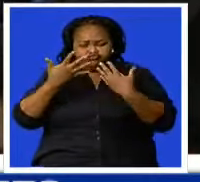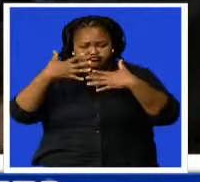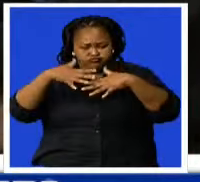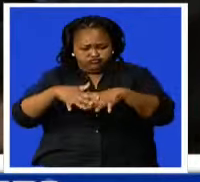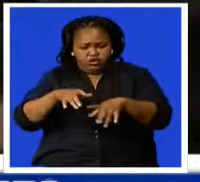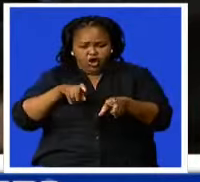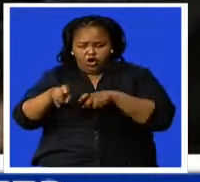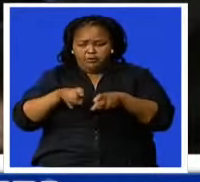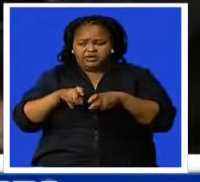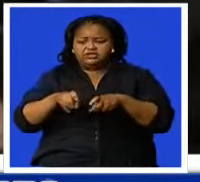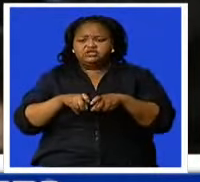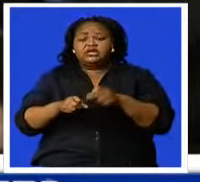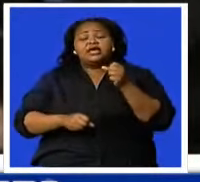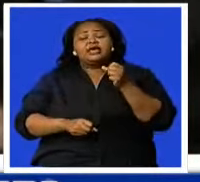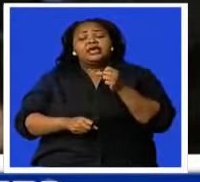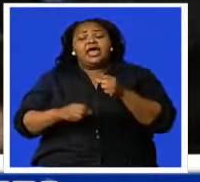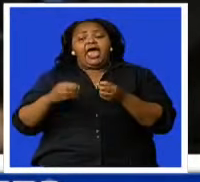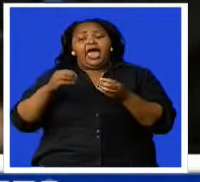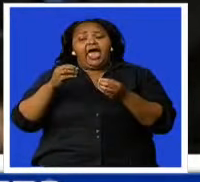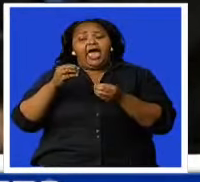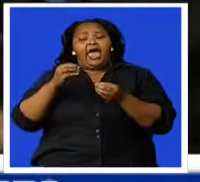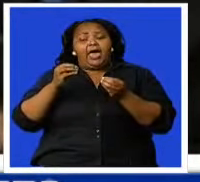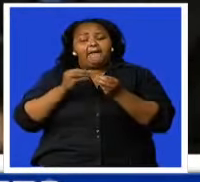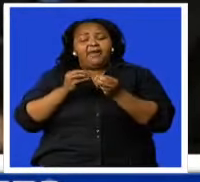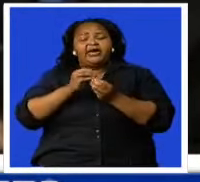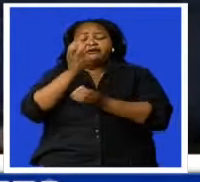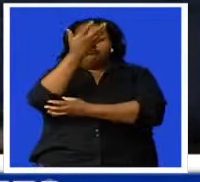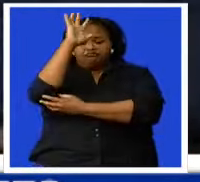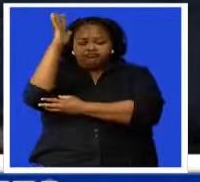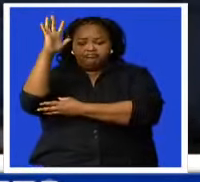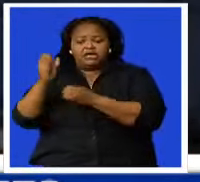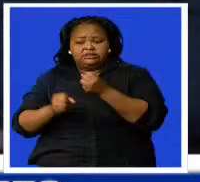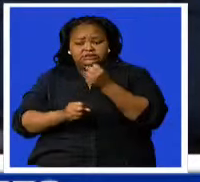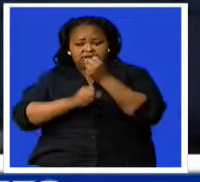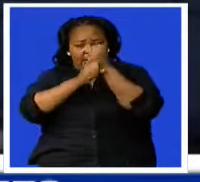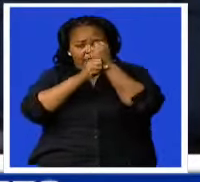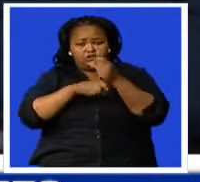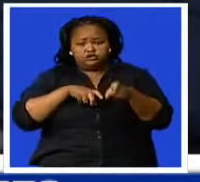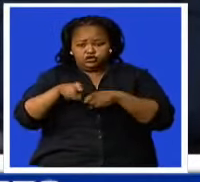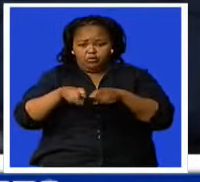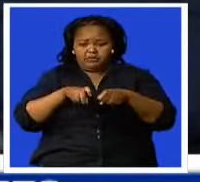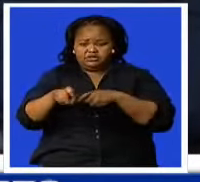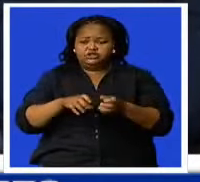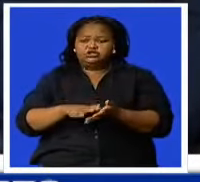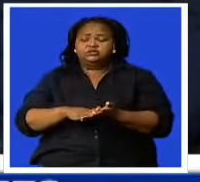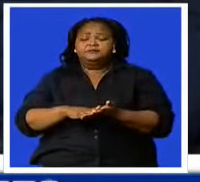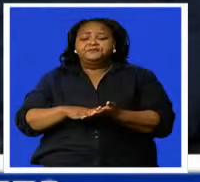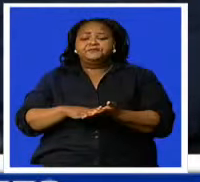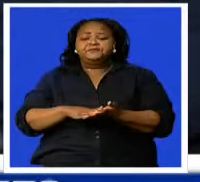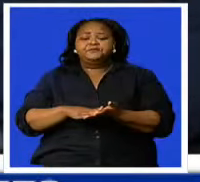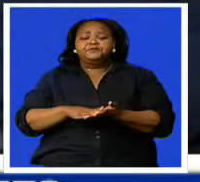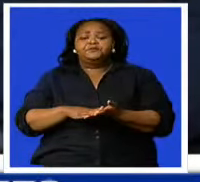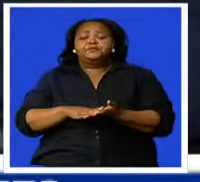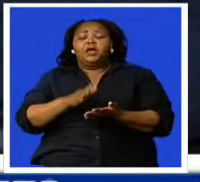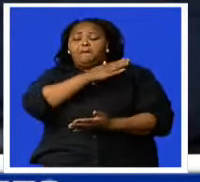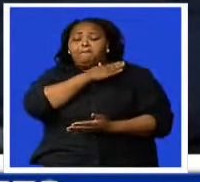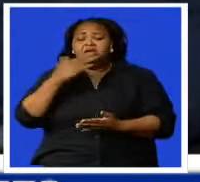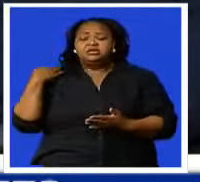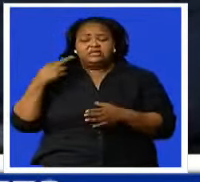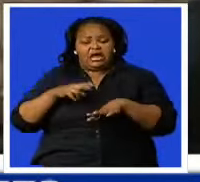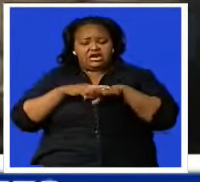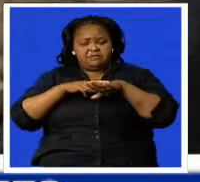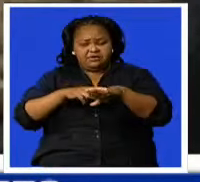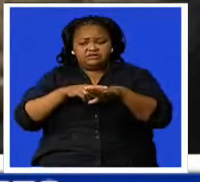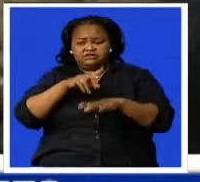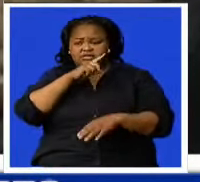libhange le-FNB. Induna yetekwatisa Manqoba Khumalo lebe yimelelwe kumabhalane lomkhulu kuleli tiko Maxwell Masuku ibonge